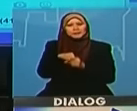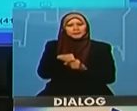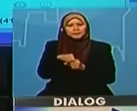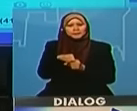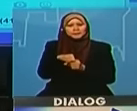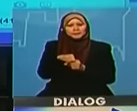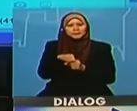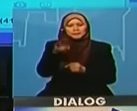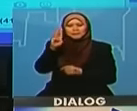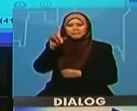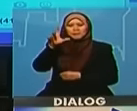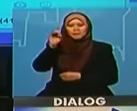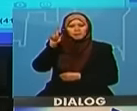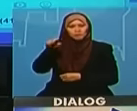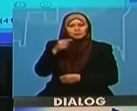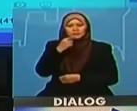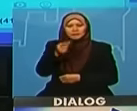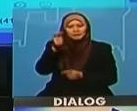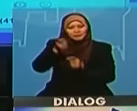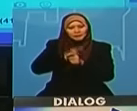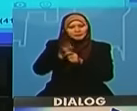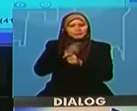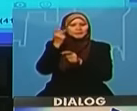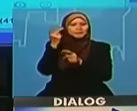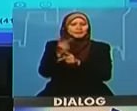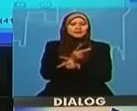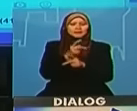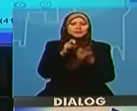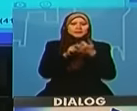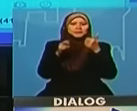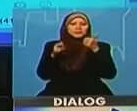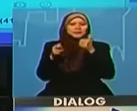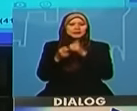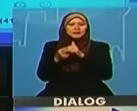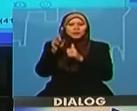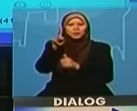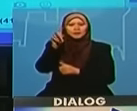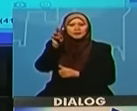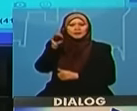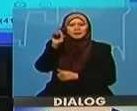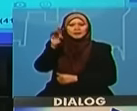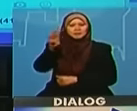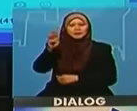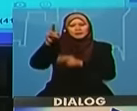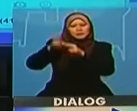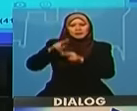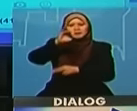Kinbara Bendera.blogspot ini nyatakan dalam setiap kali isu 1MDB ini nama